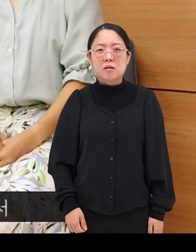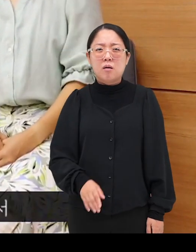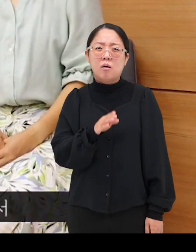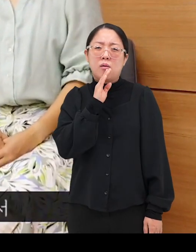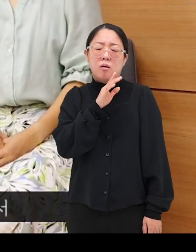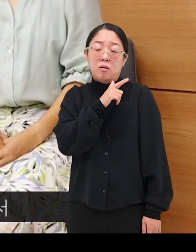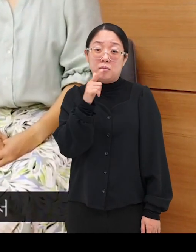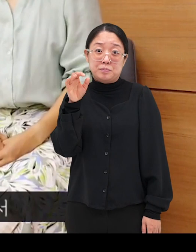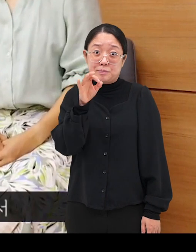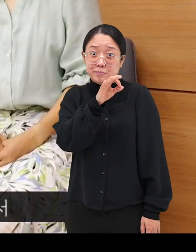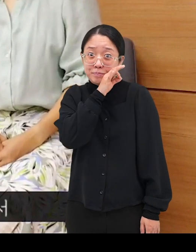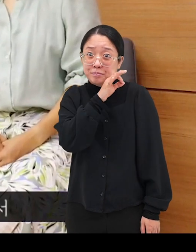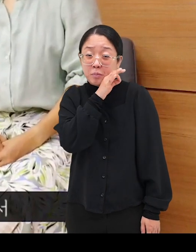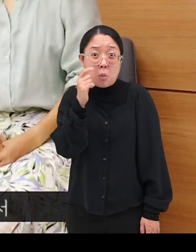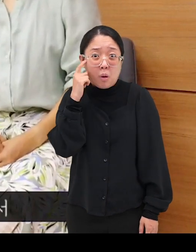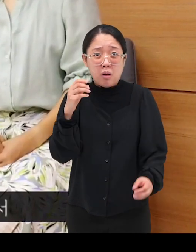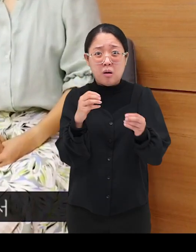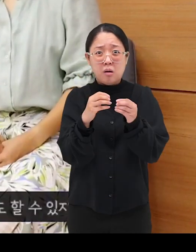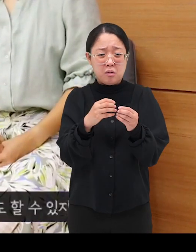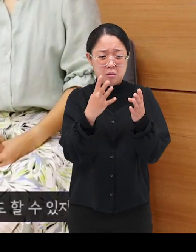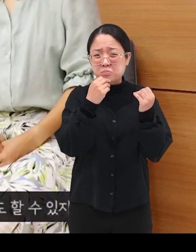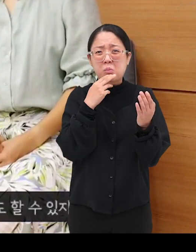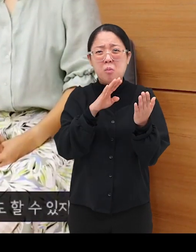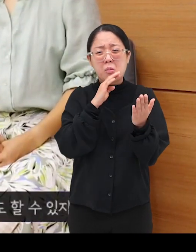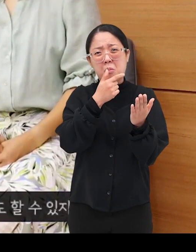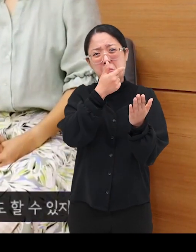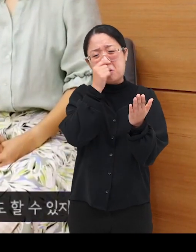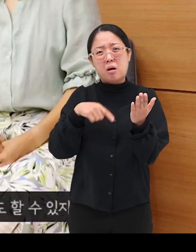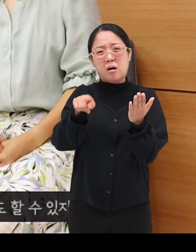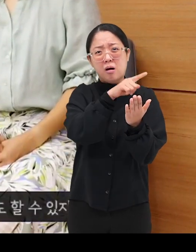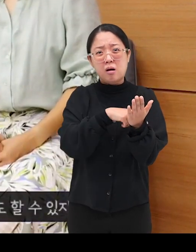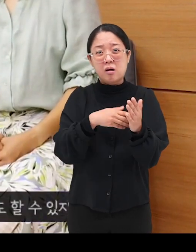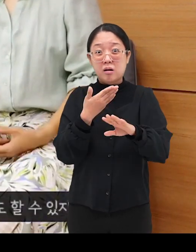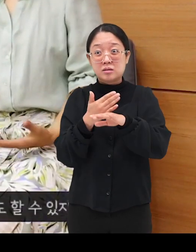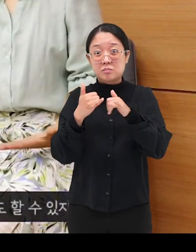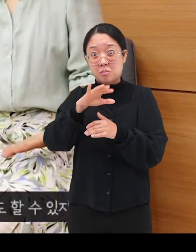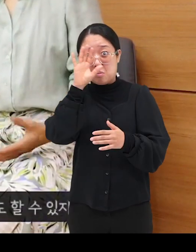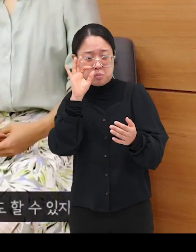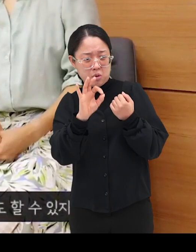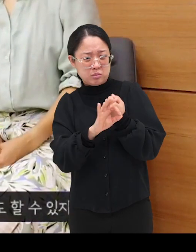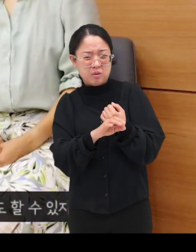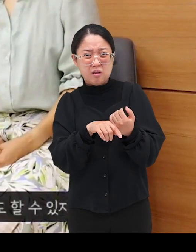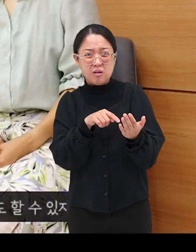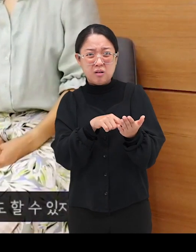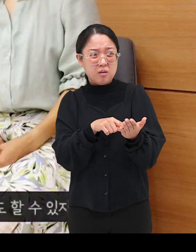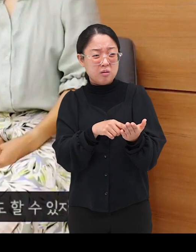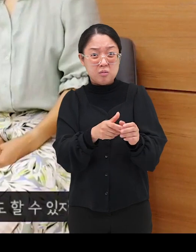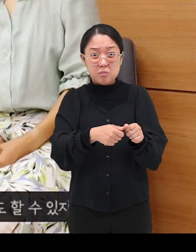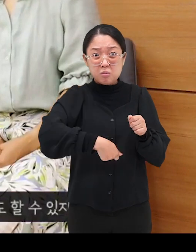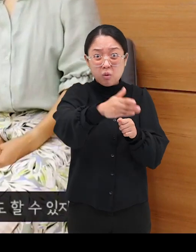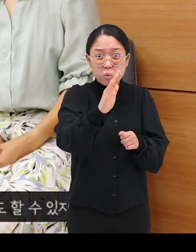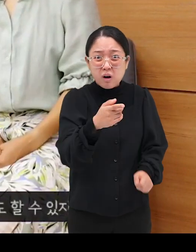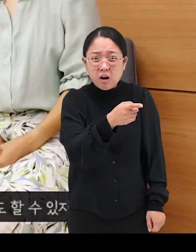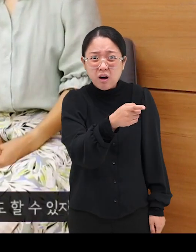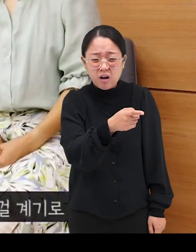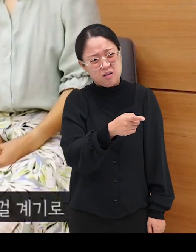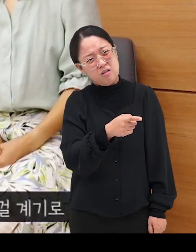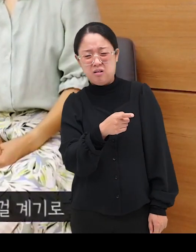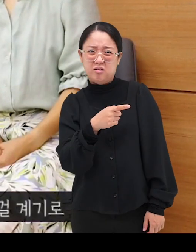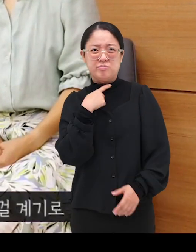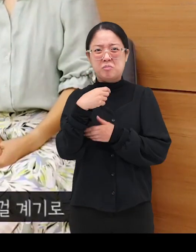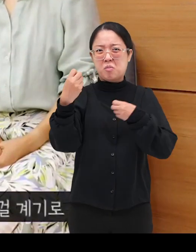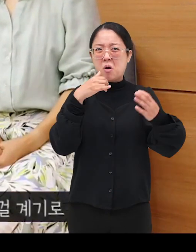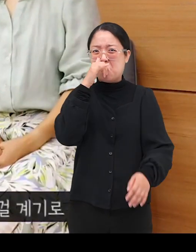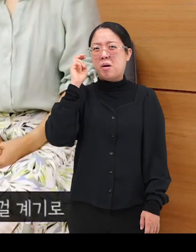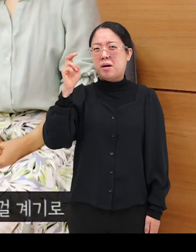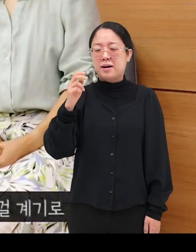부끄럽고 부족한 게 많은 글이라서 네, 어떤 분들은 보시면 이거를 어떻게 책으로 냈을까라는 얘기도 할 수 있지만